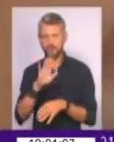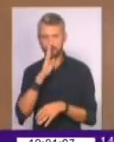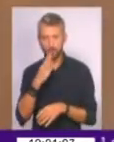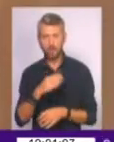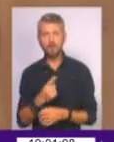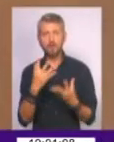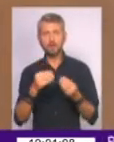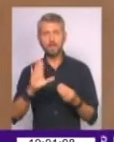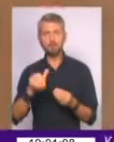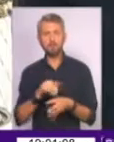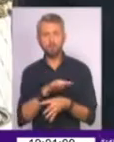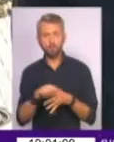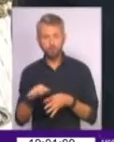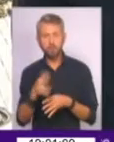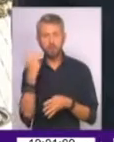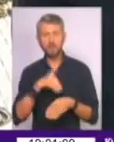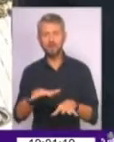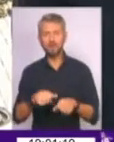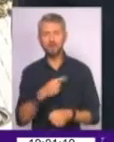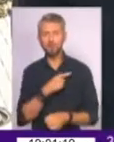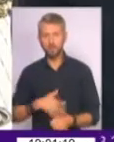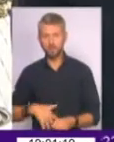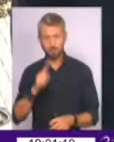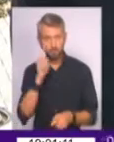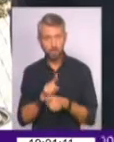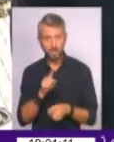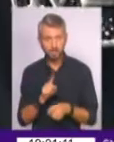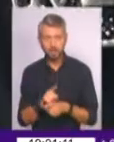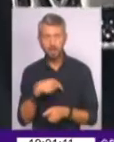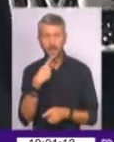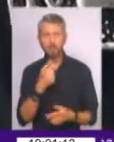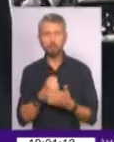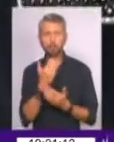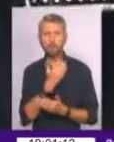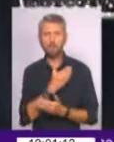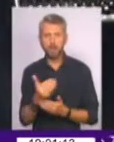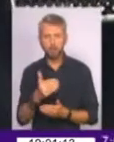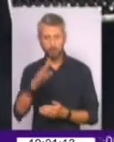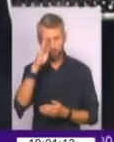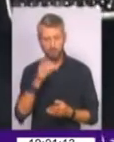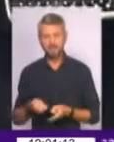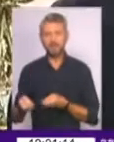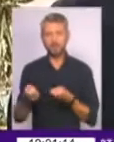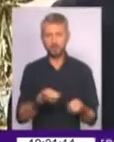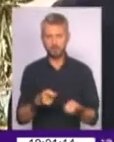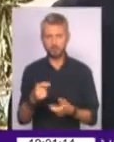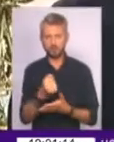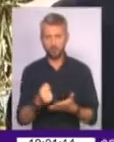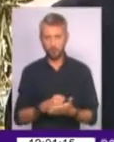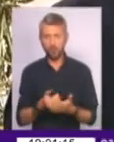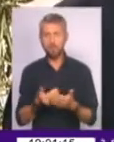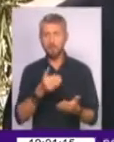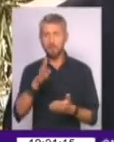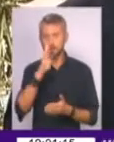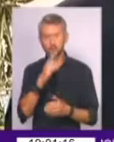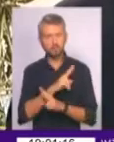коли забирав поранених побратимів. Каже, що до останнього хлопці виходили зі зброєю. Її перед ворогом ніхто не склав. Там згорівше було ще.